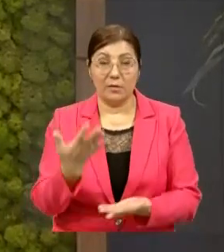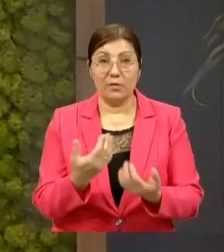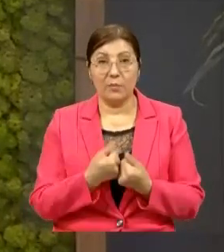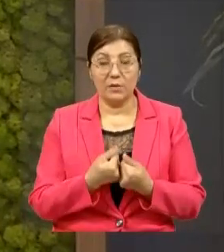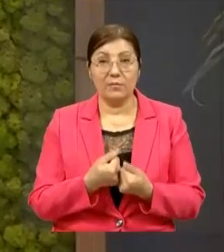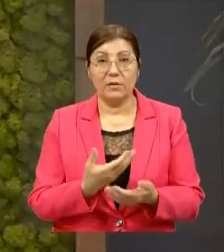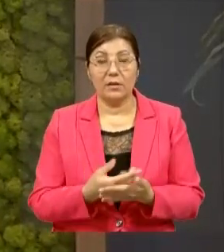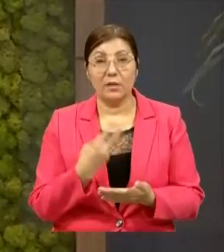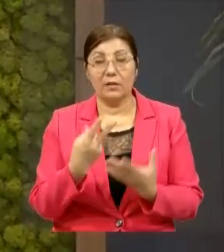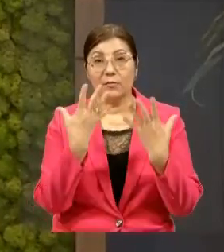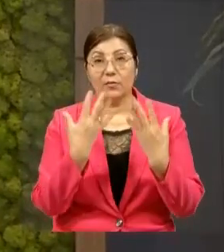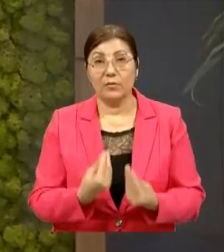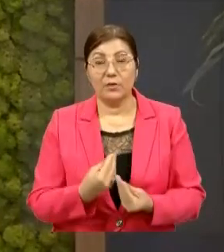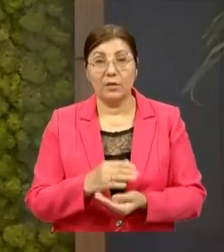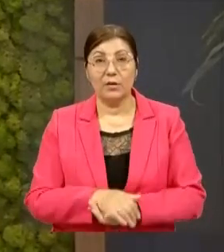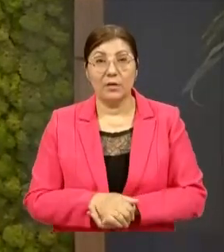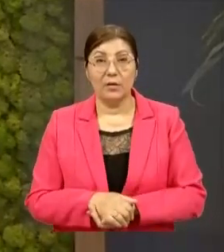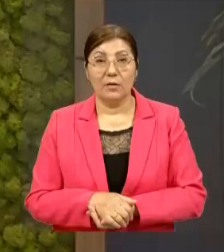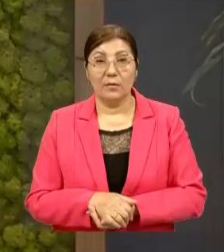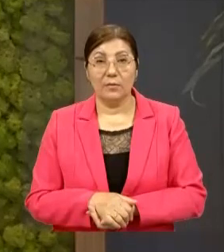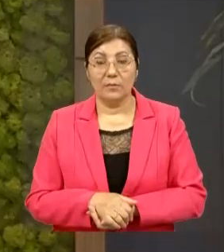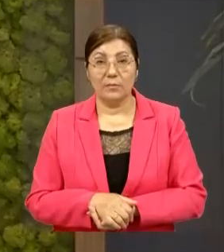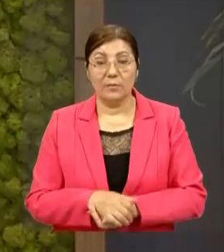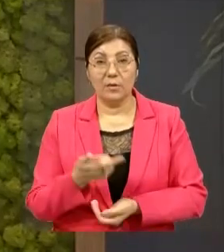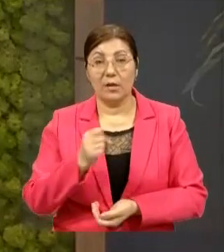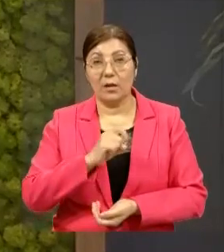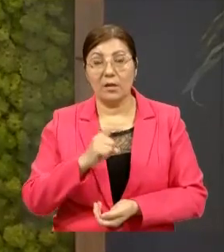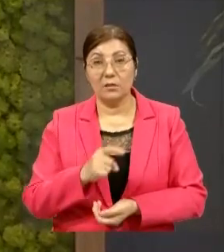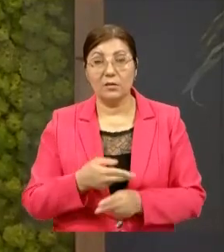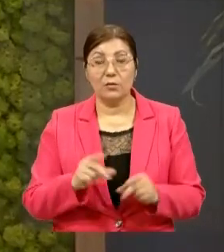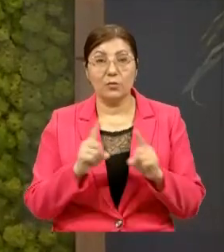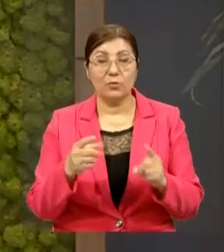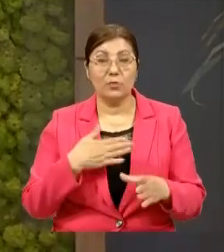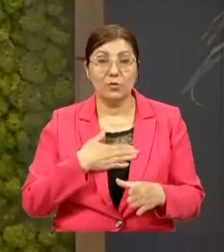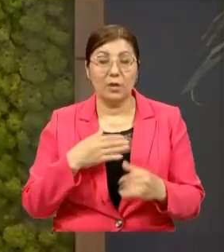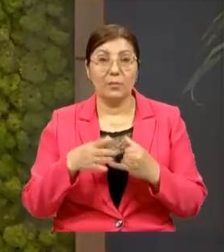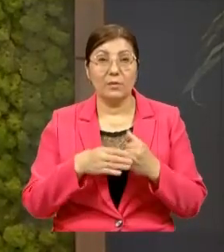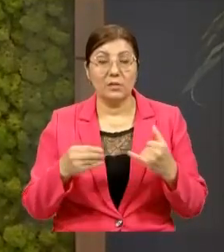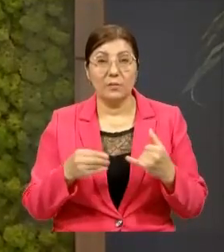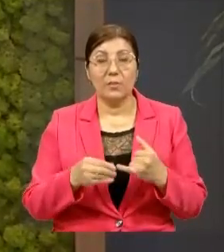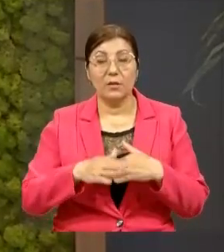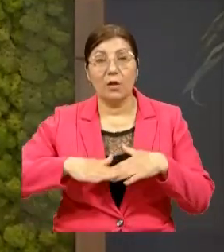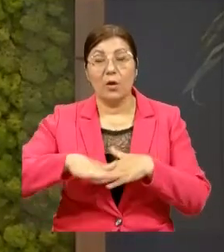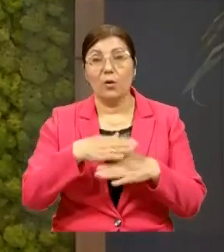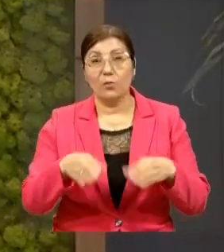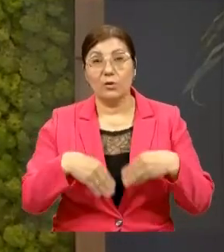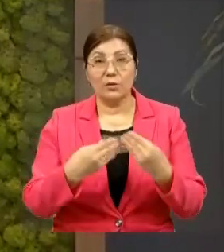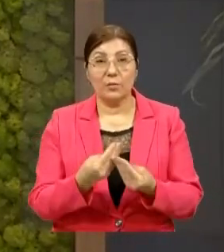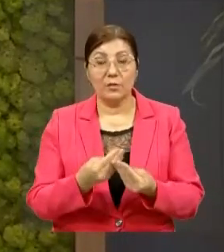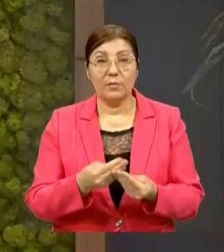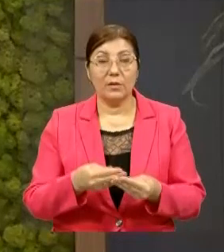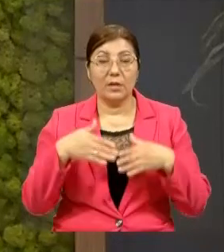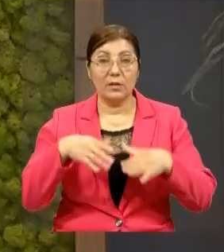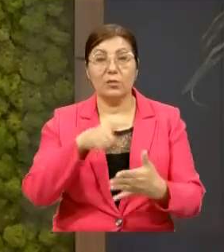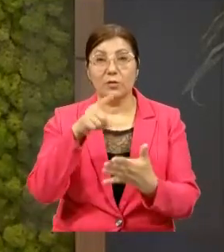течение буквально двух дней тех условия по газу то что нам земельные участки выделяются решаются вопросы